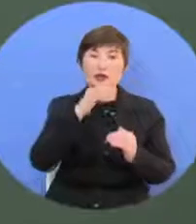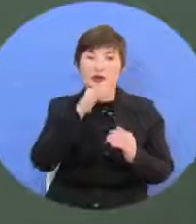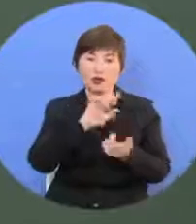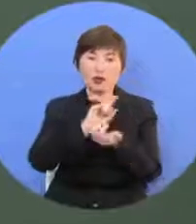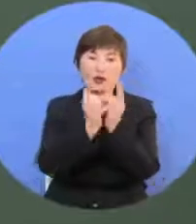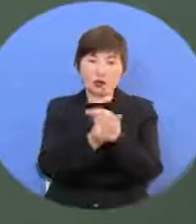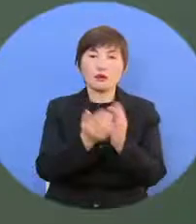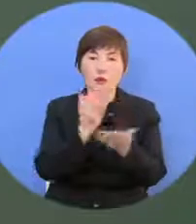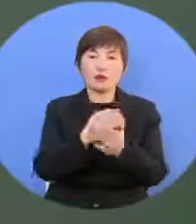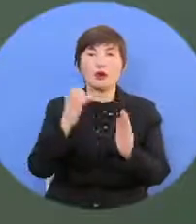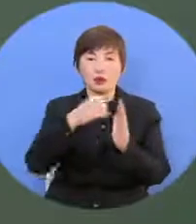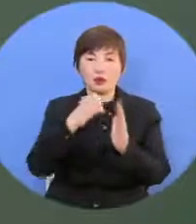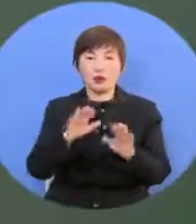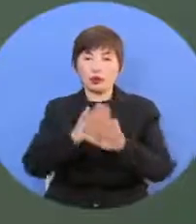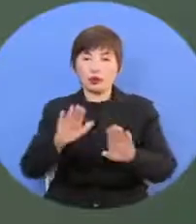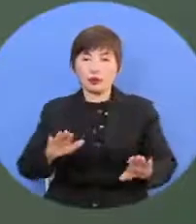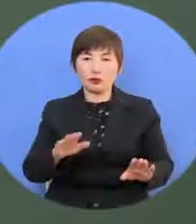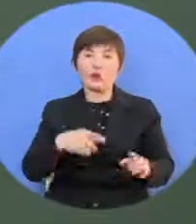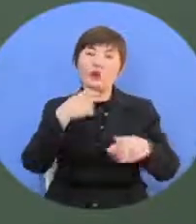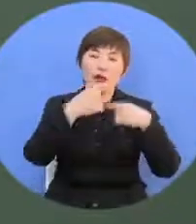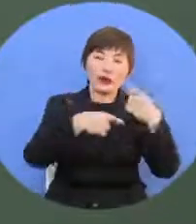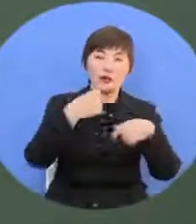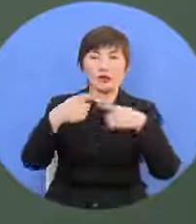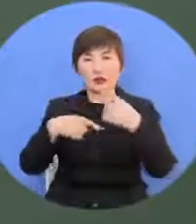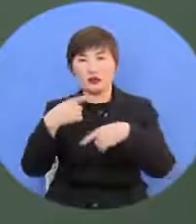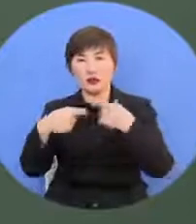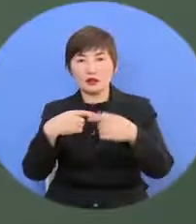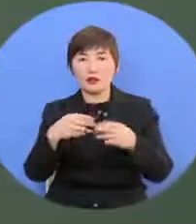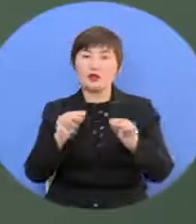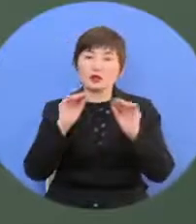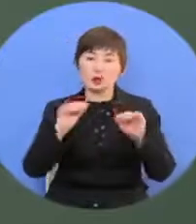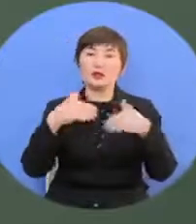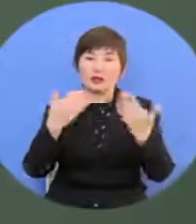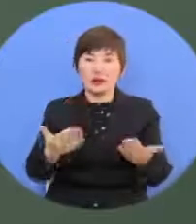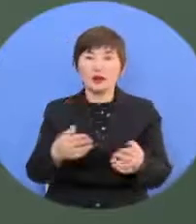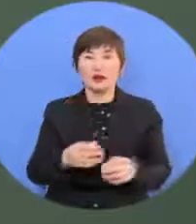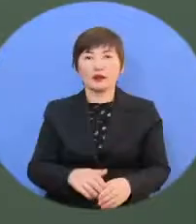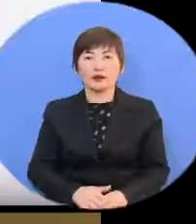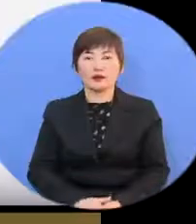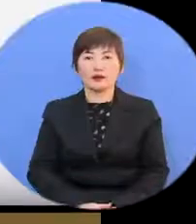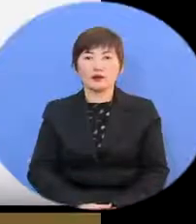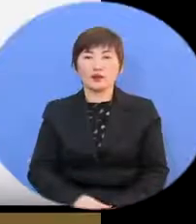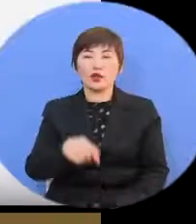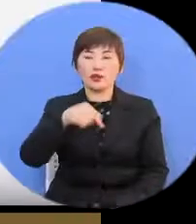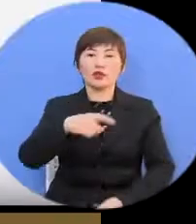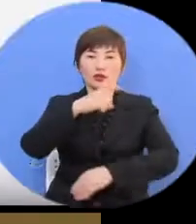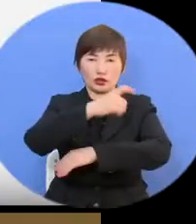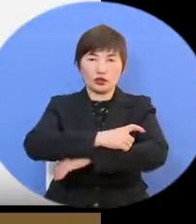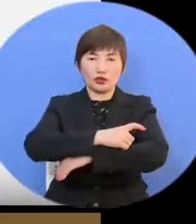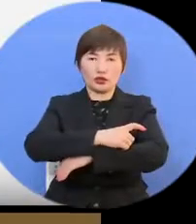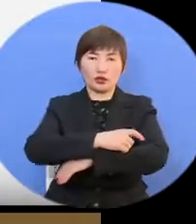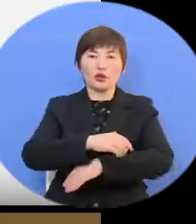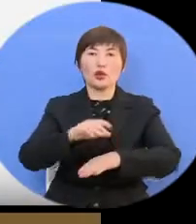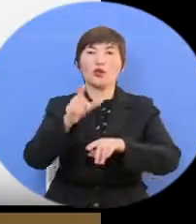учраас та хүүхдүүдтэйгээ илэн далангүй ярилцаж тэдэнд зөвлөн туслаарай. Өнөөдрийн хичээлээр